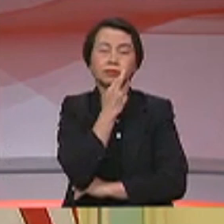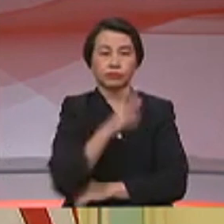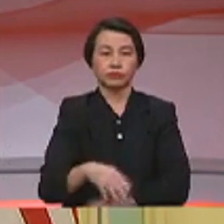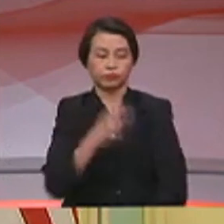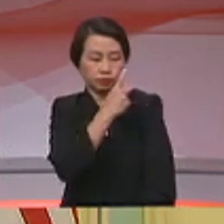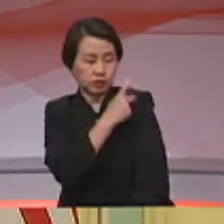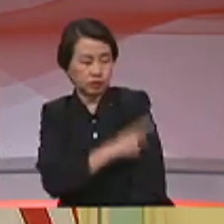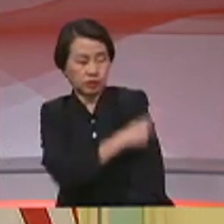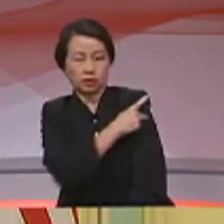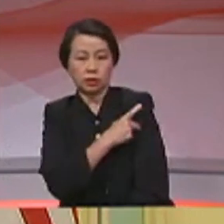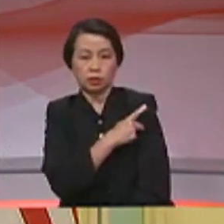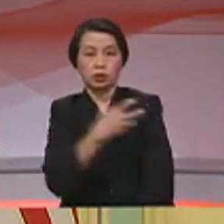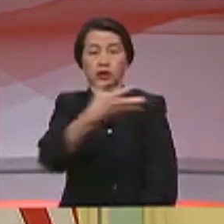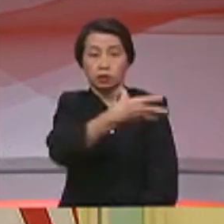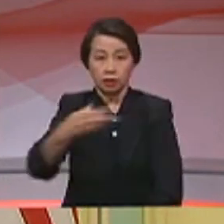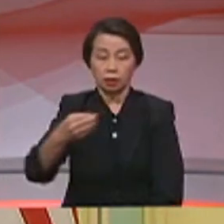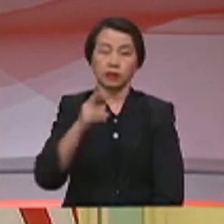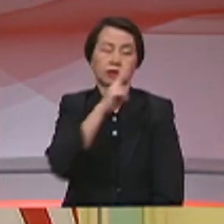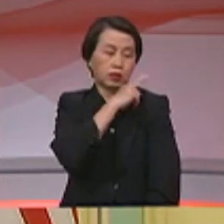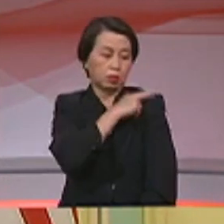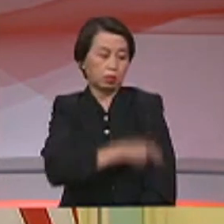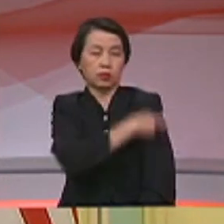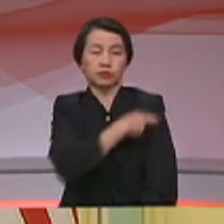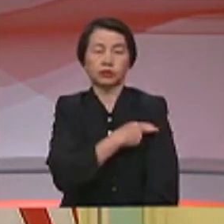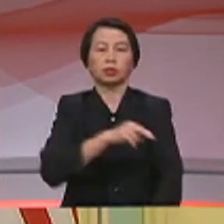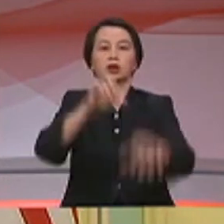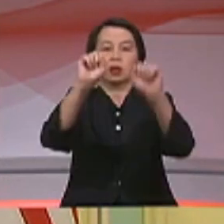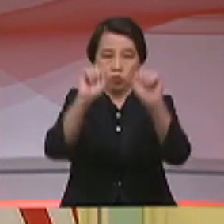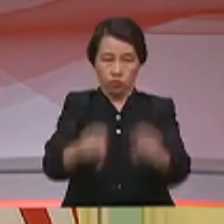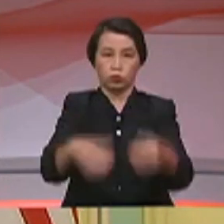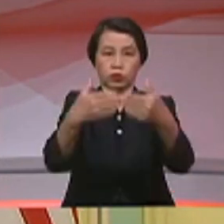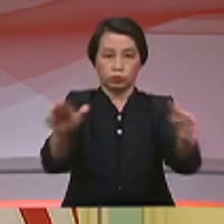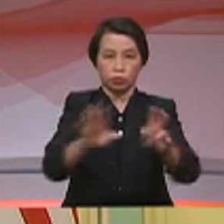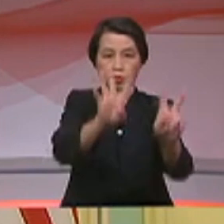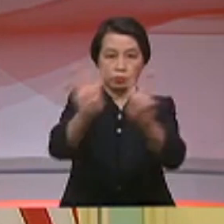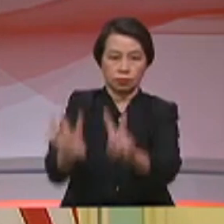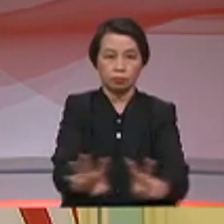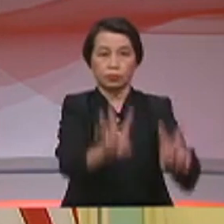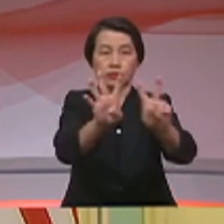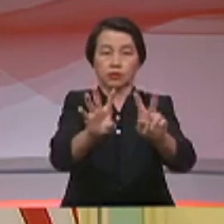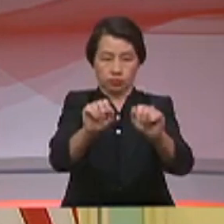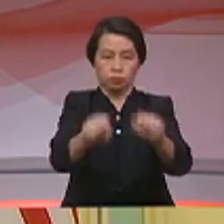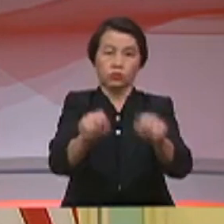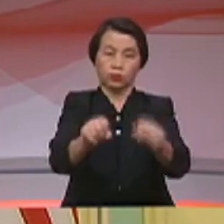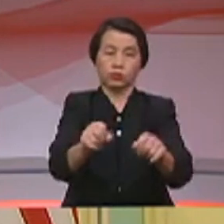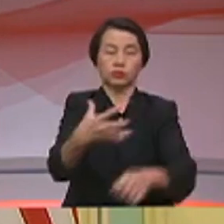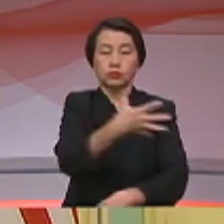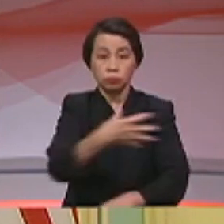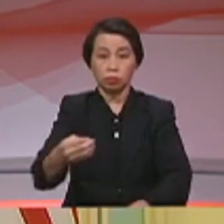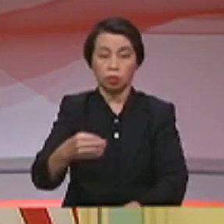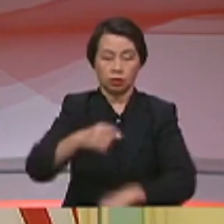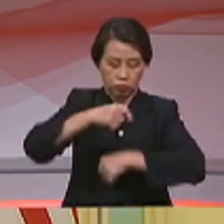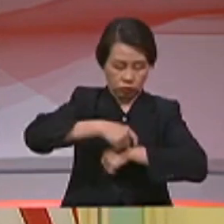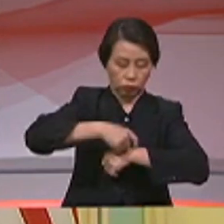Klinik dan hospital dibenarkan beroperasi 24 jam. Manakala